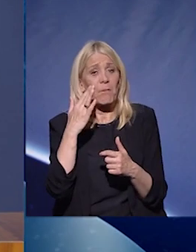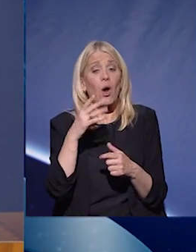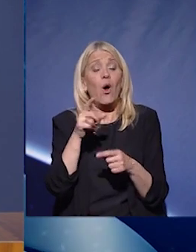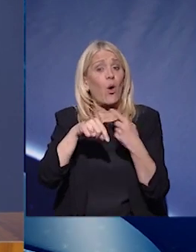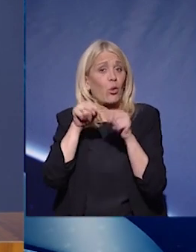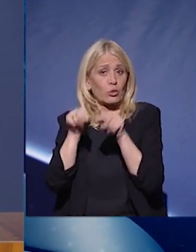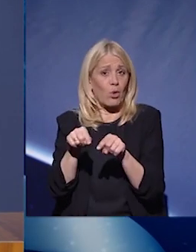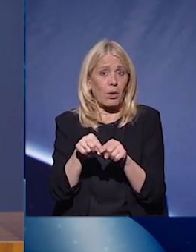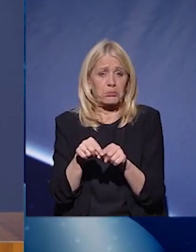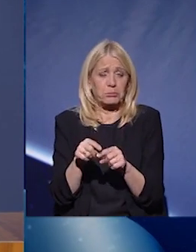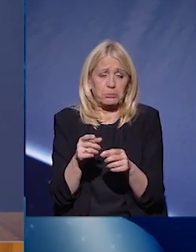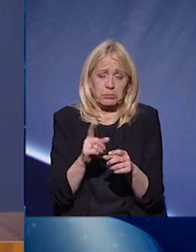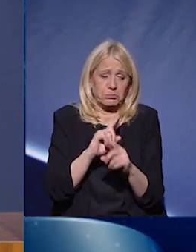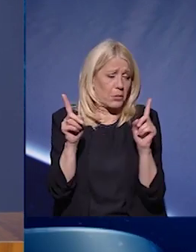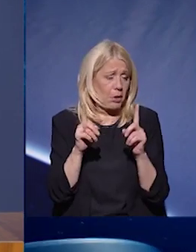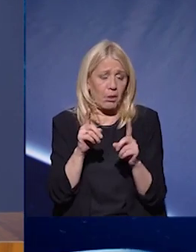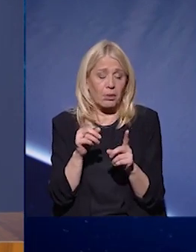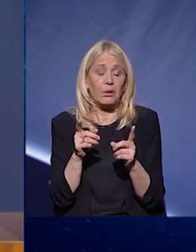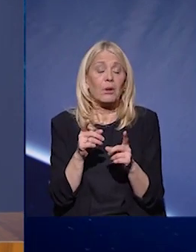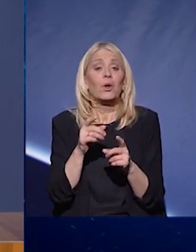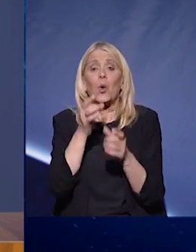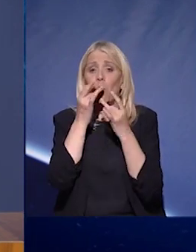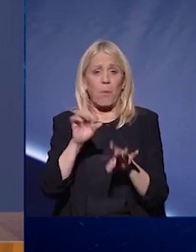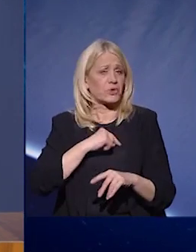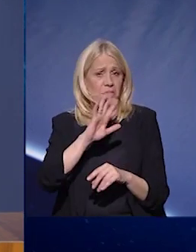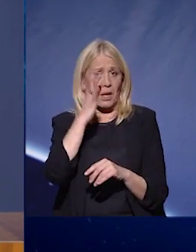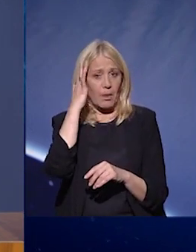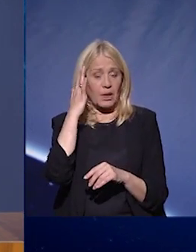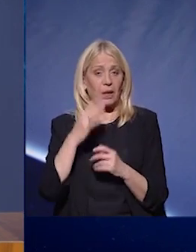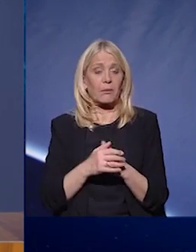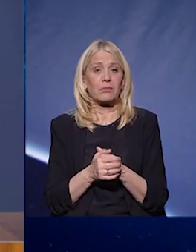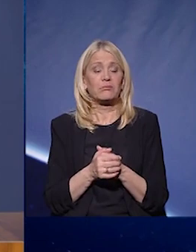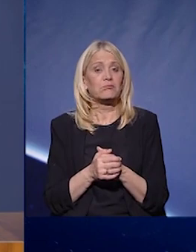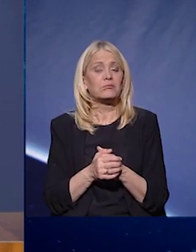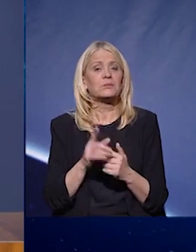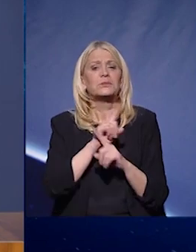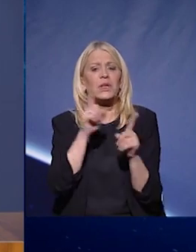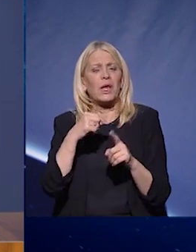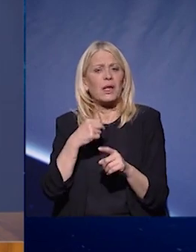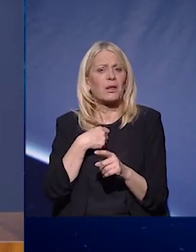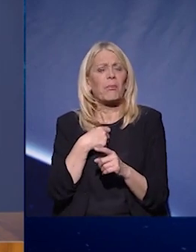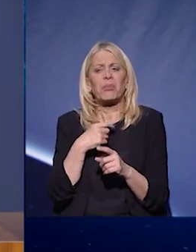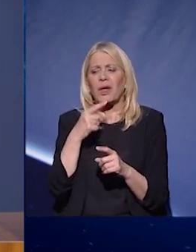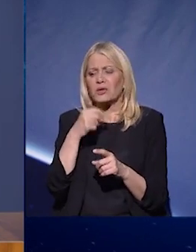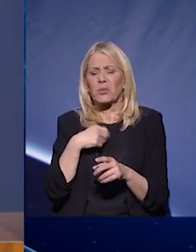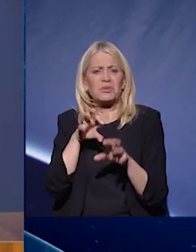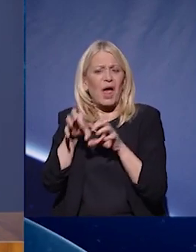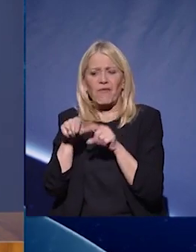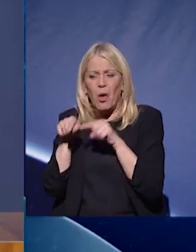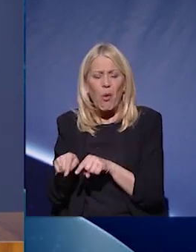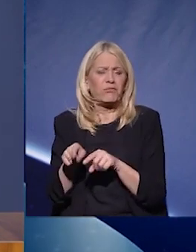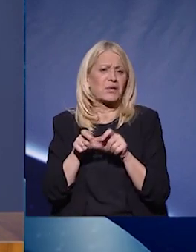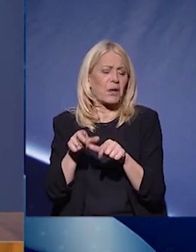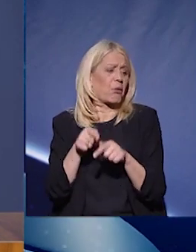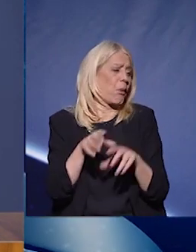oko toga. Naprotiv, uopšte se ne brinem. Ni da me da svrstaju i ovde ili